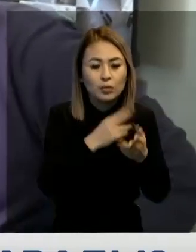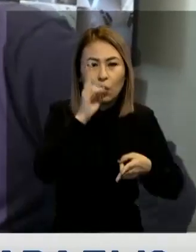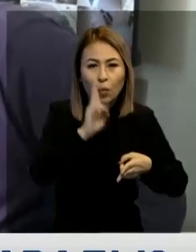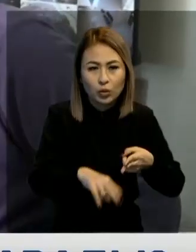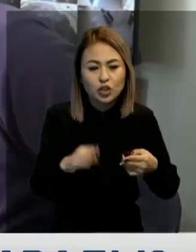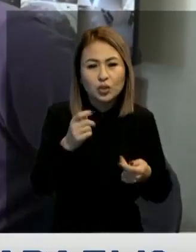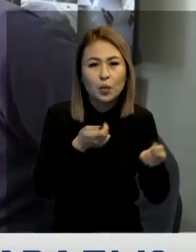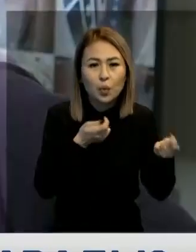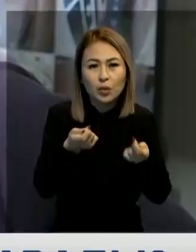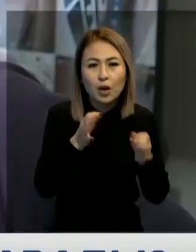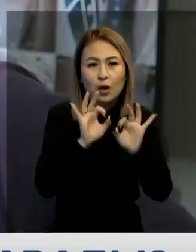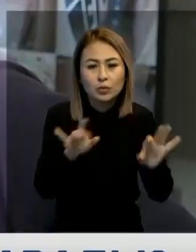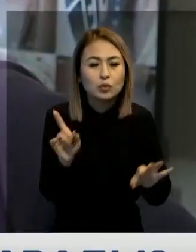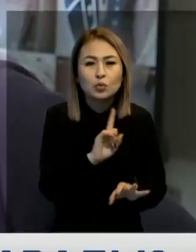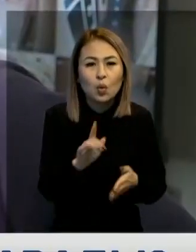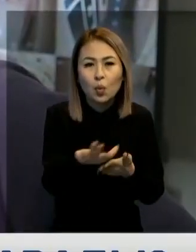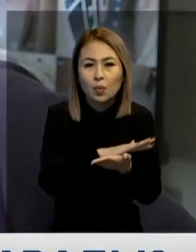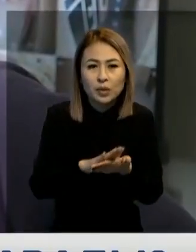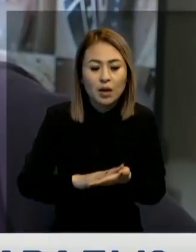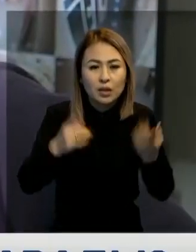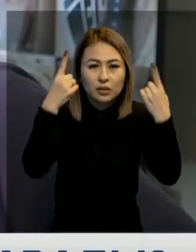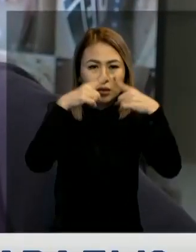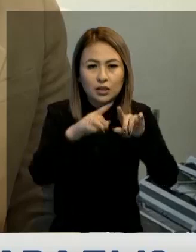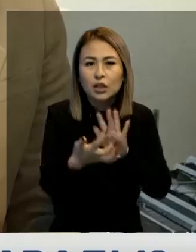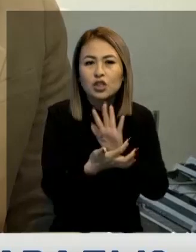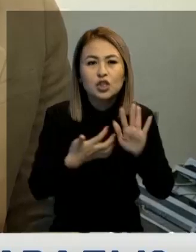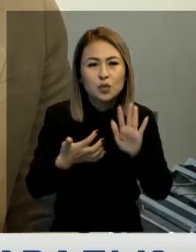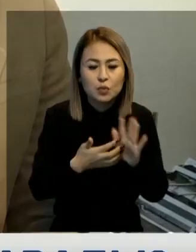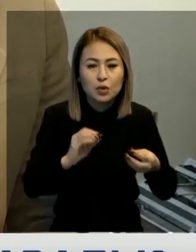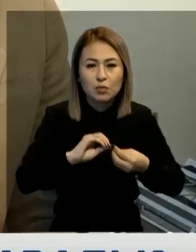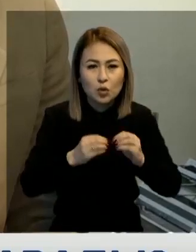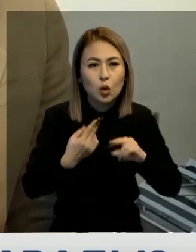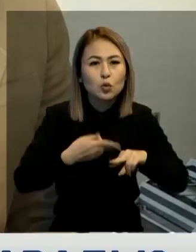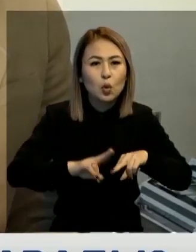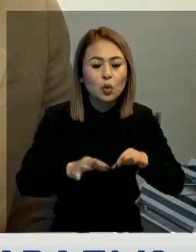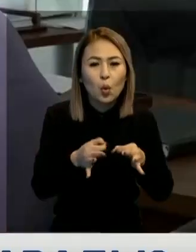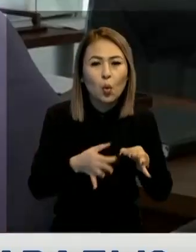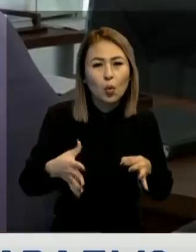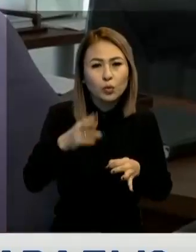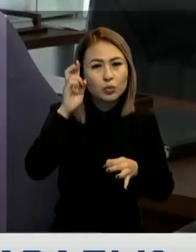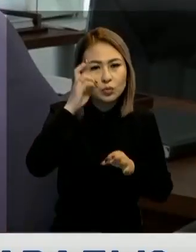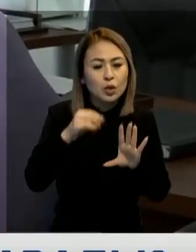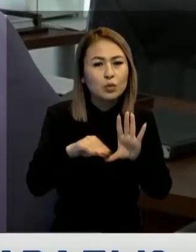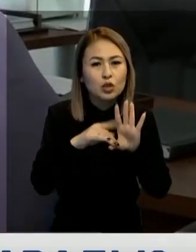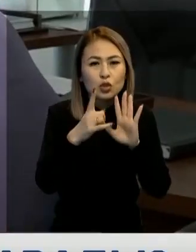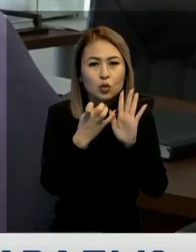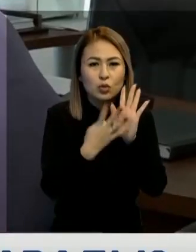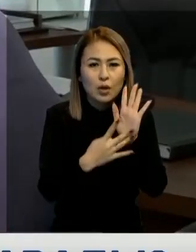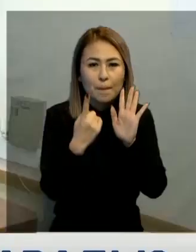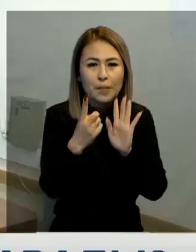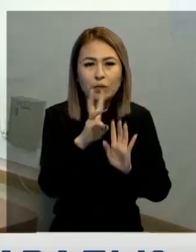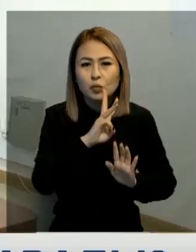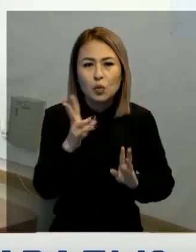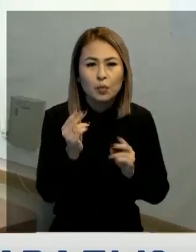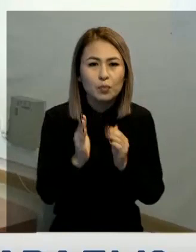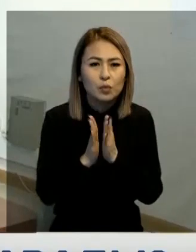әкімдігі мамандарының айтуынша, қоқысты тазалауға техниканың жетіспеуі кедергі. Сондықтан облыстық бюджеттен 191 миллион теңге қаражат